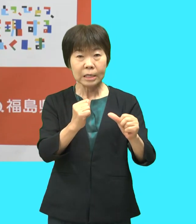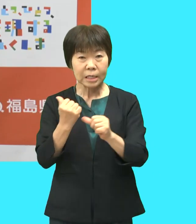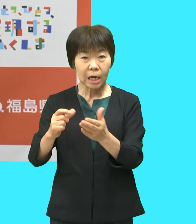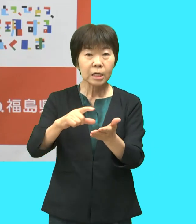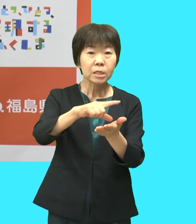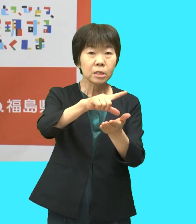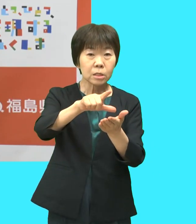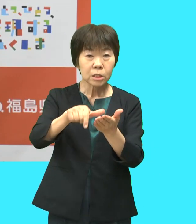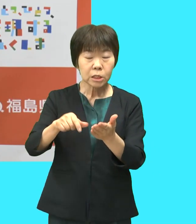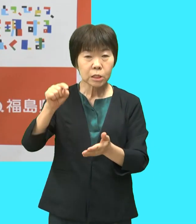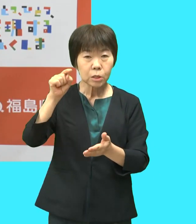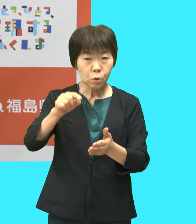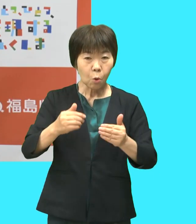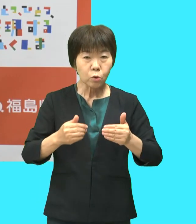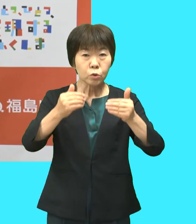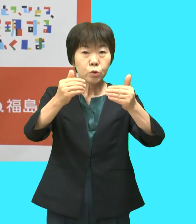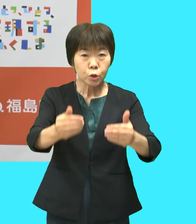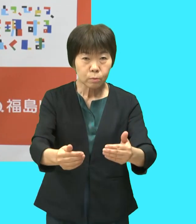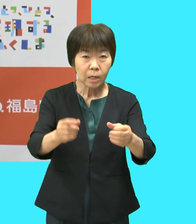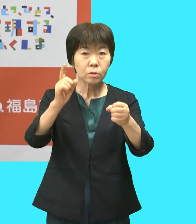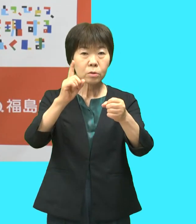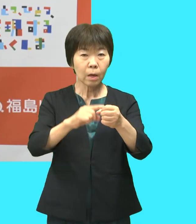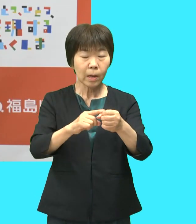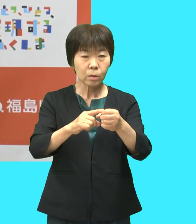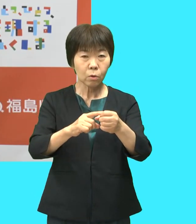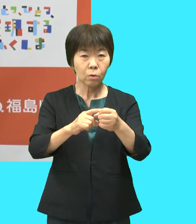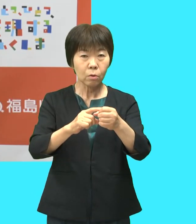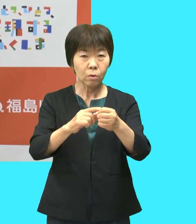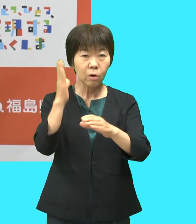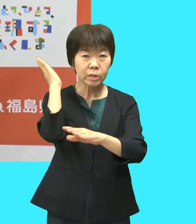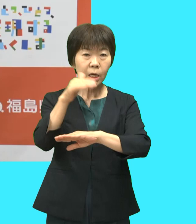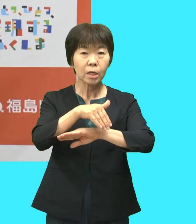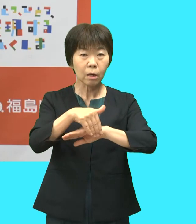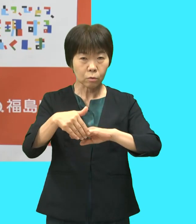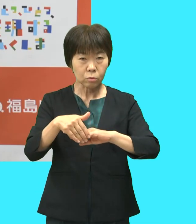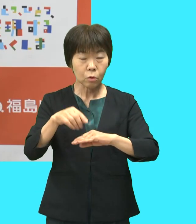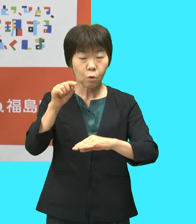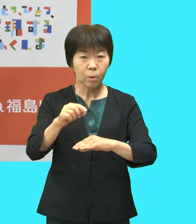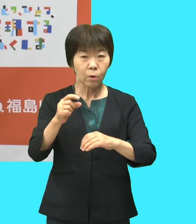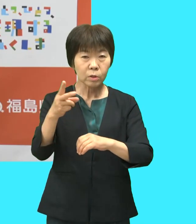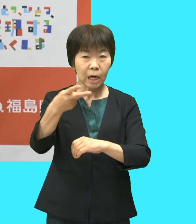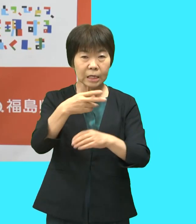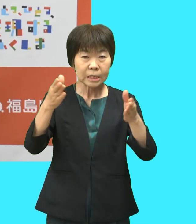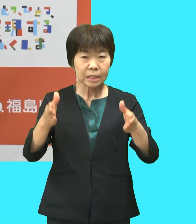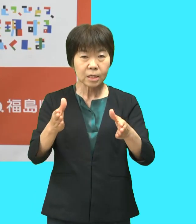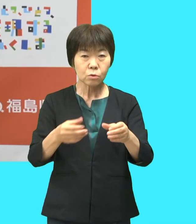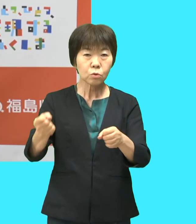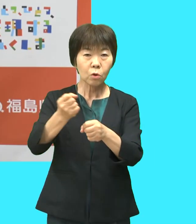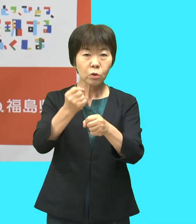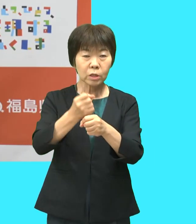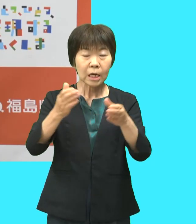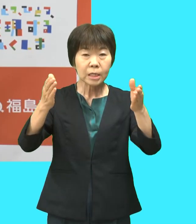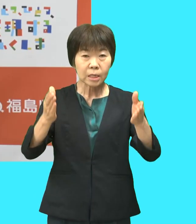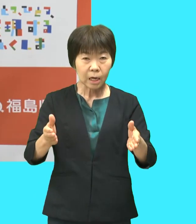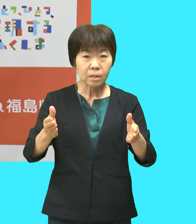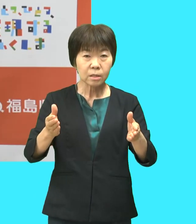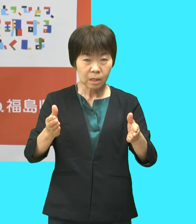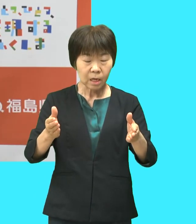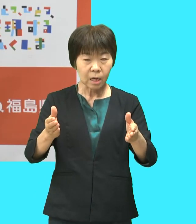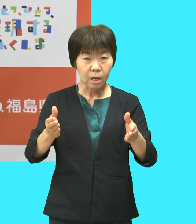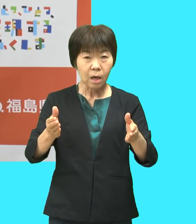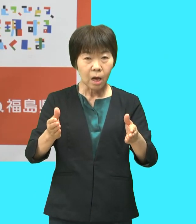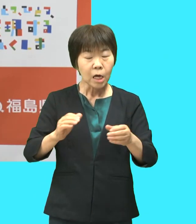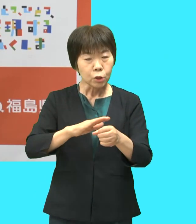域を前に進めるための重要政策、これも第2期復興創生機会においてシンボルとなるべ